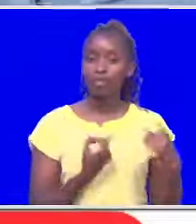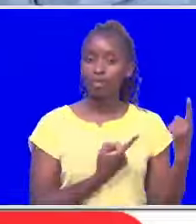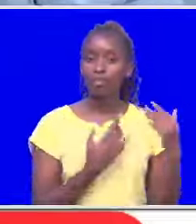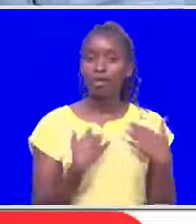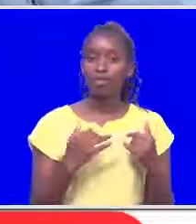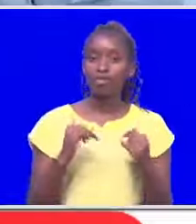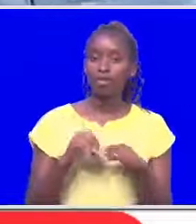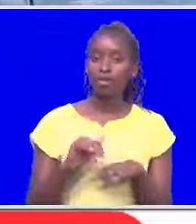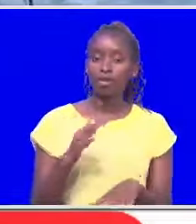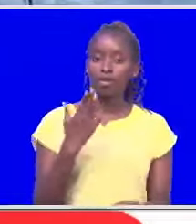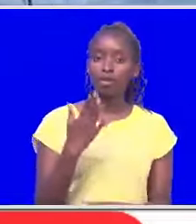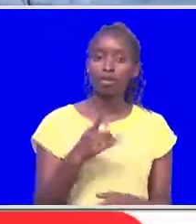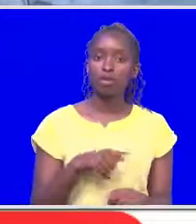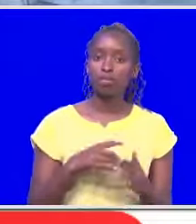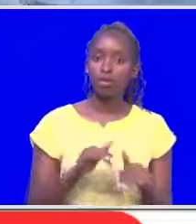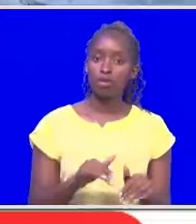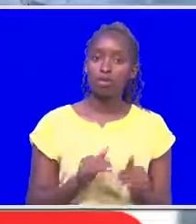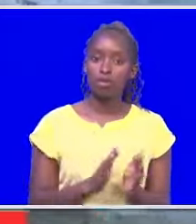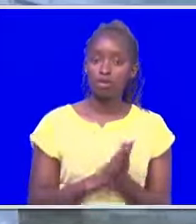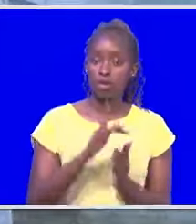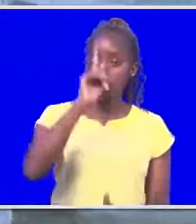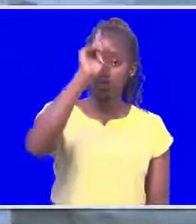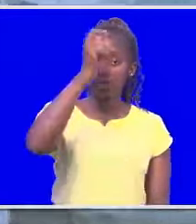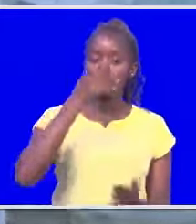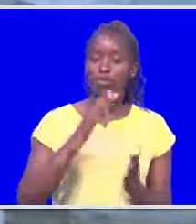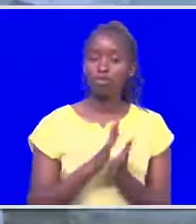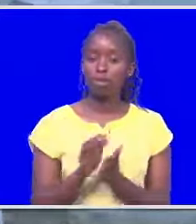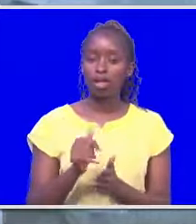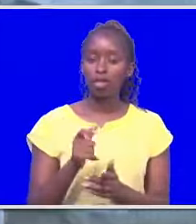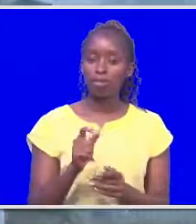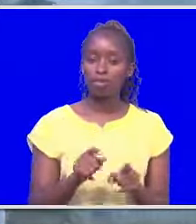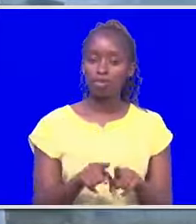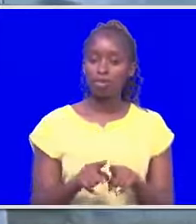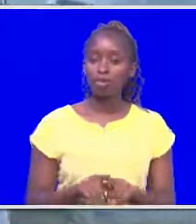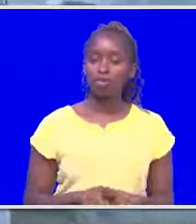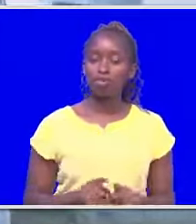kisubiriwa Rais Ruto kumteua mkuu wa majeshi mwingine. Mwigi William, TV47.